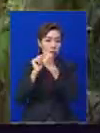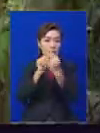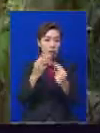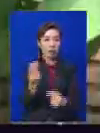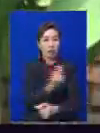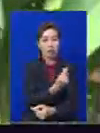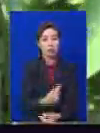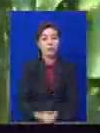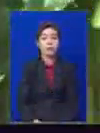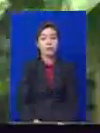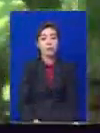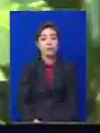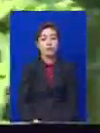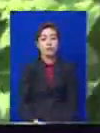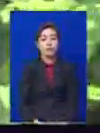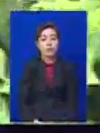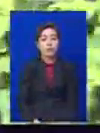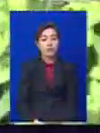เร็ว